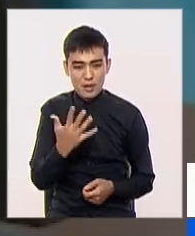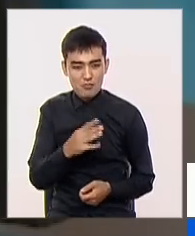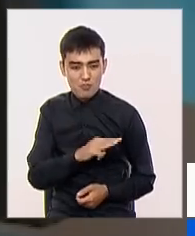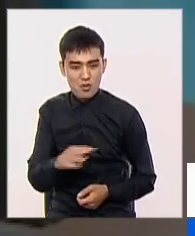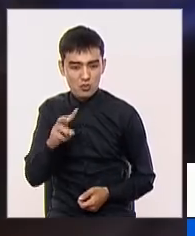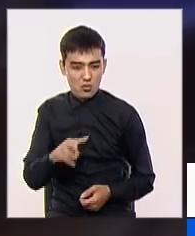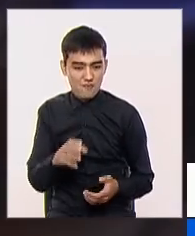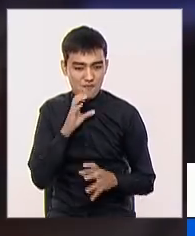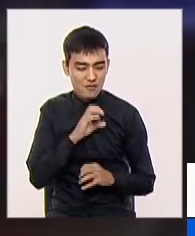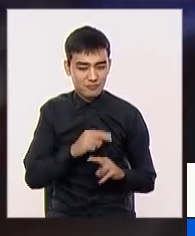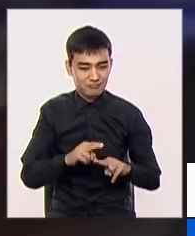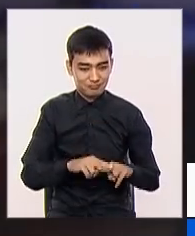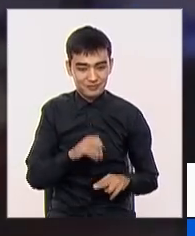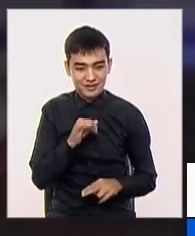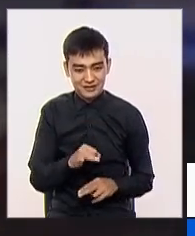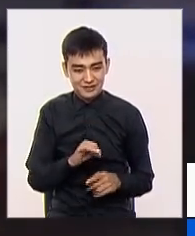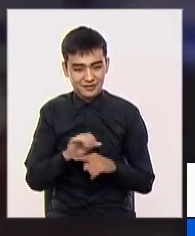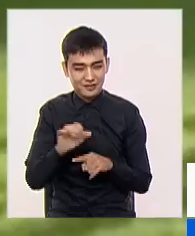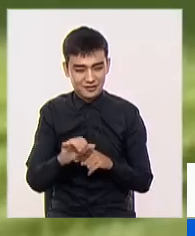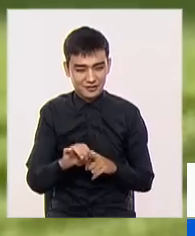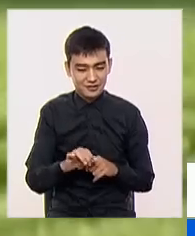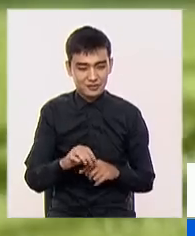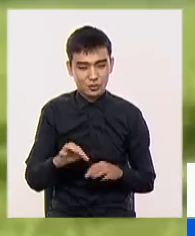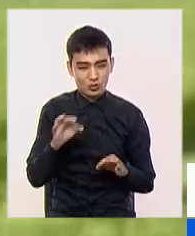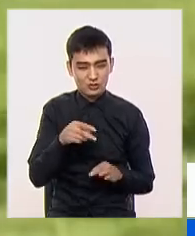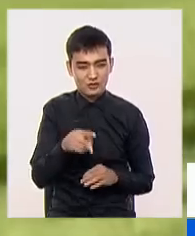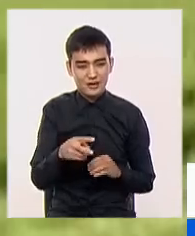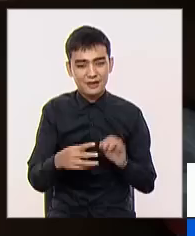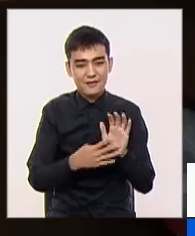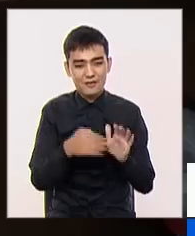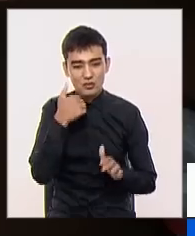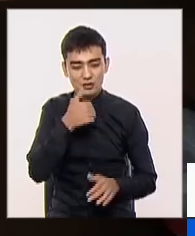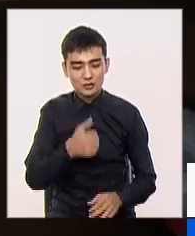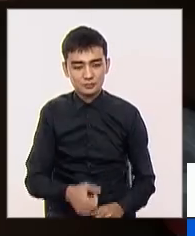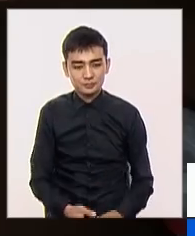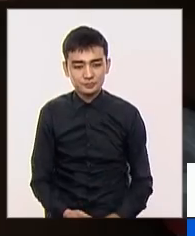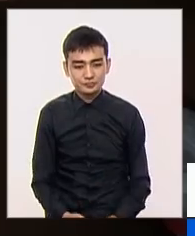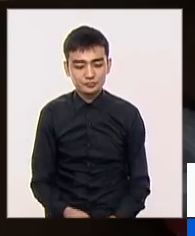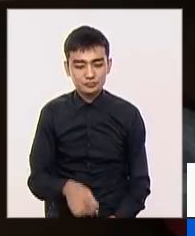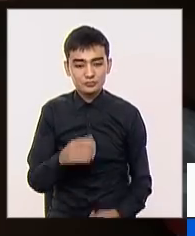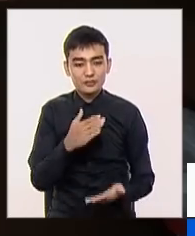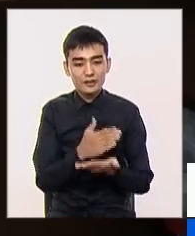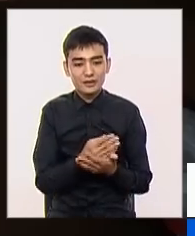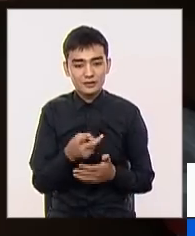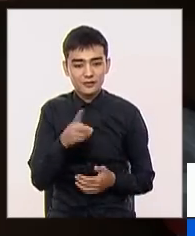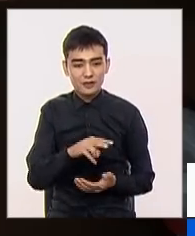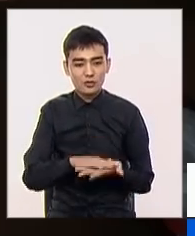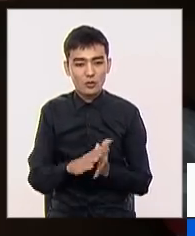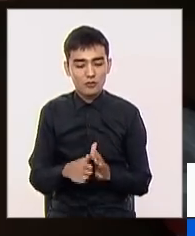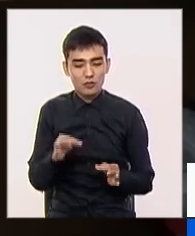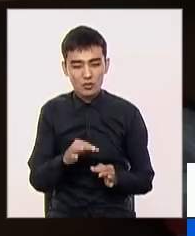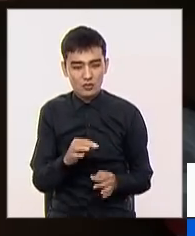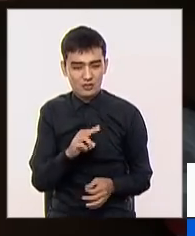миллионов долларов, которые выделили на проведение переписи населения 2009. Есть двусторонние соглашения с